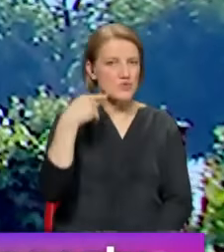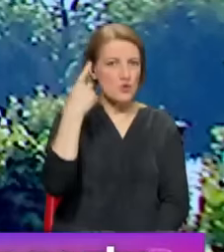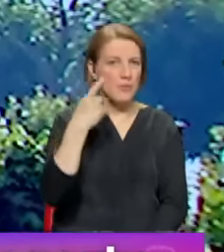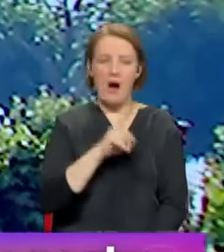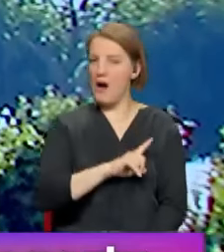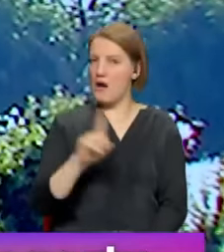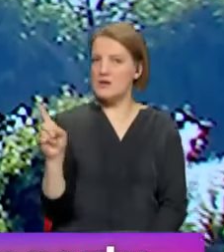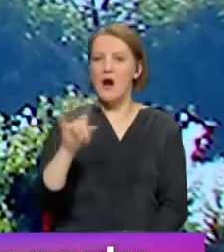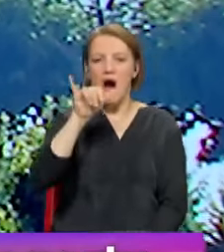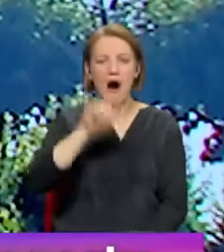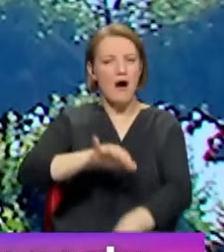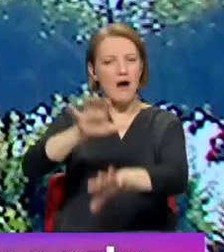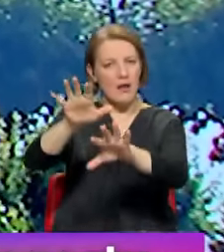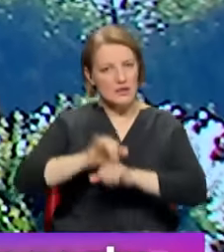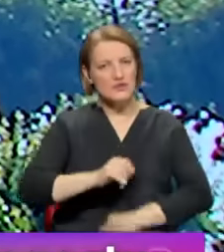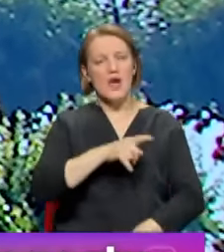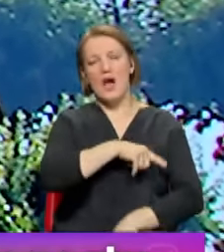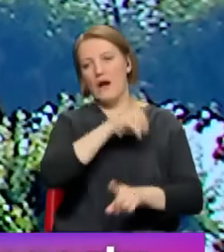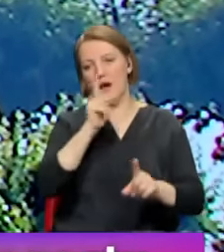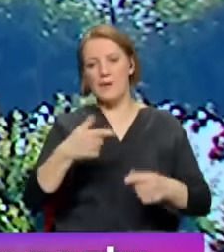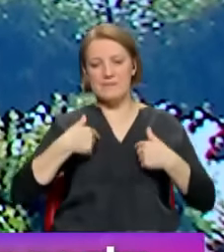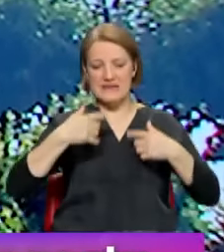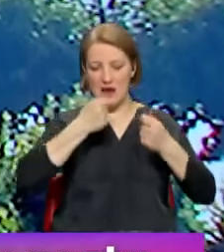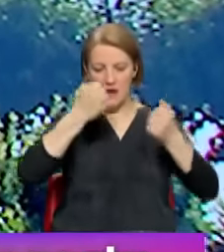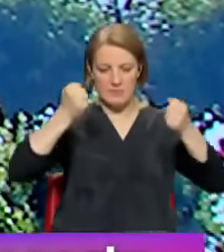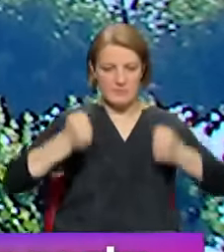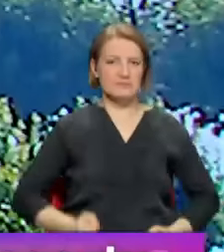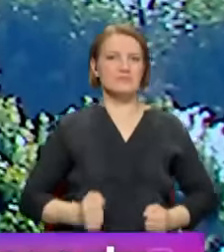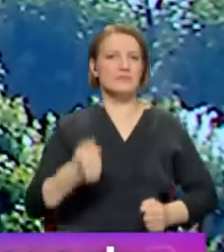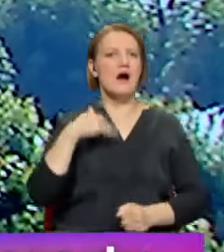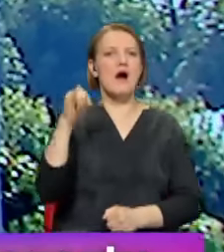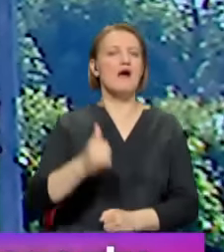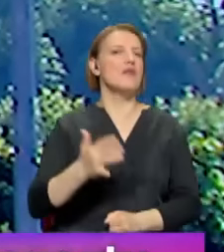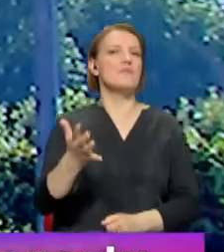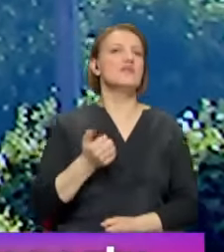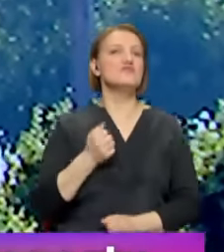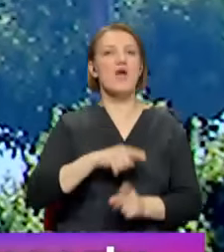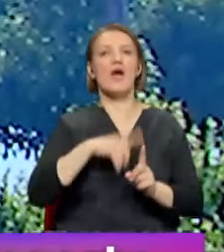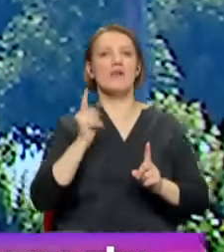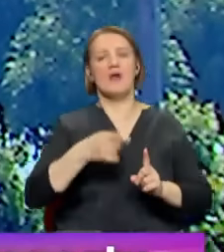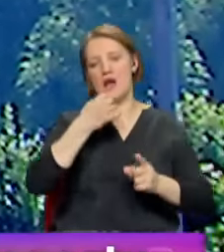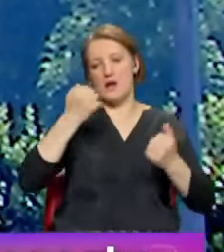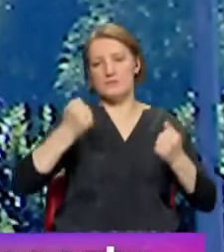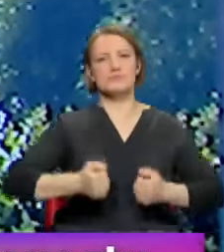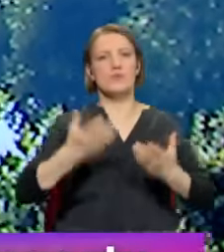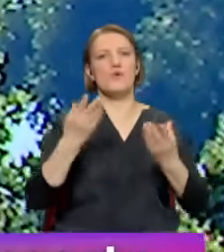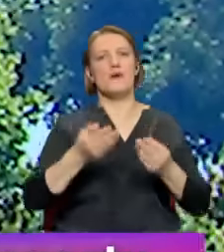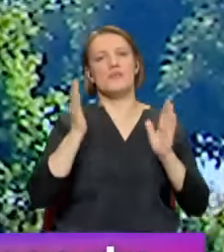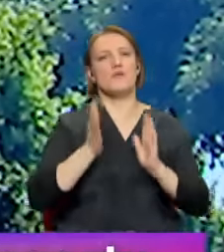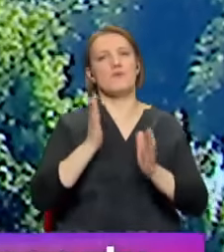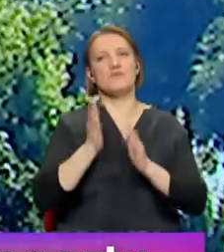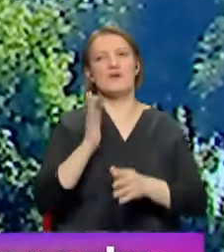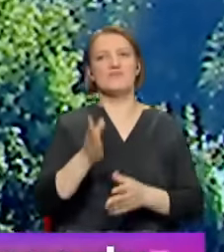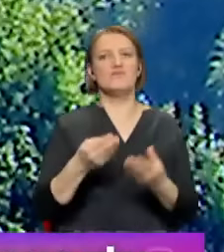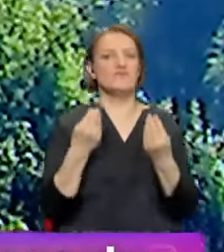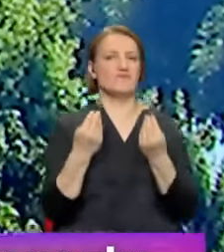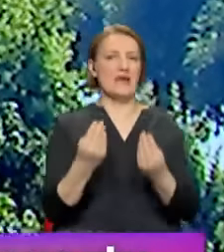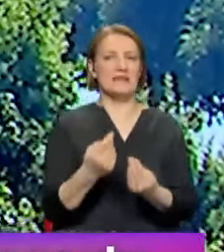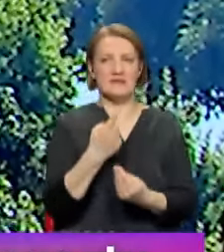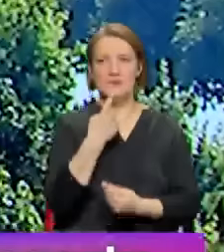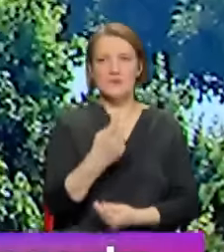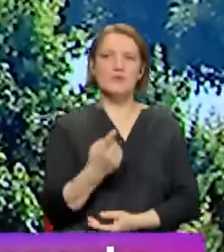Hayır. Haklarını alıncaya kadar biz Ankara'dayız ve haklarımızı alıncaya kadar da Ankara'da olmaya devam edeceğiz. Verdikleri mesaj bu